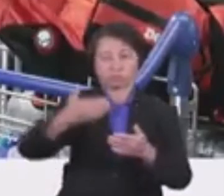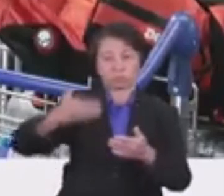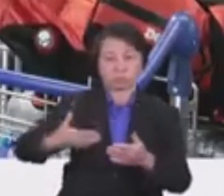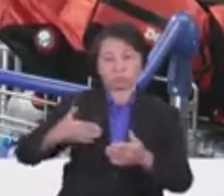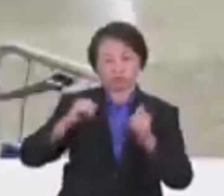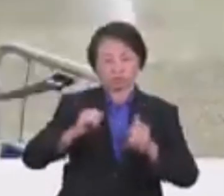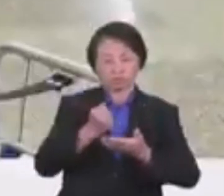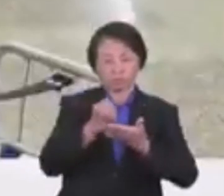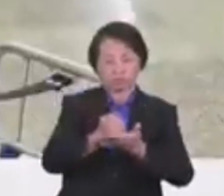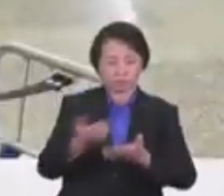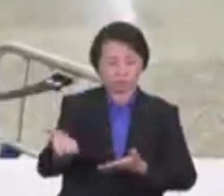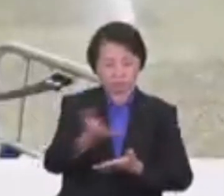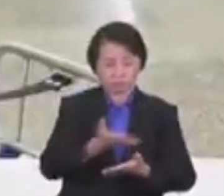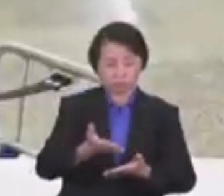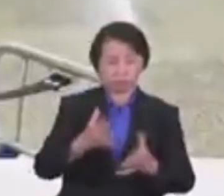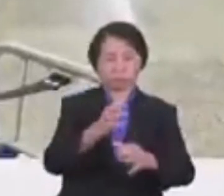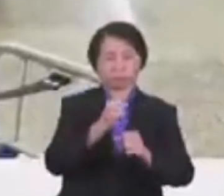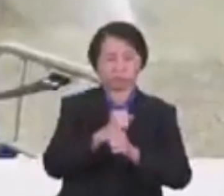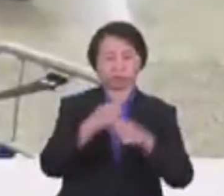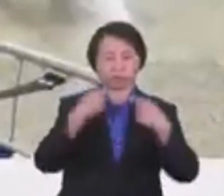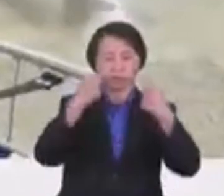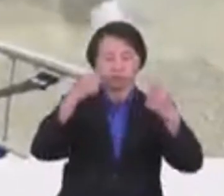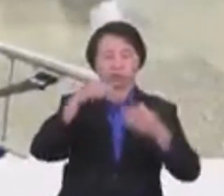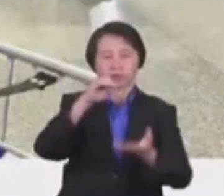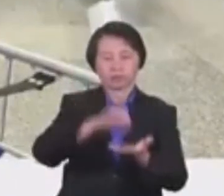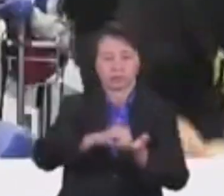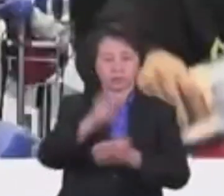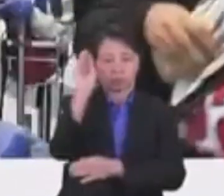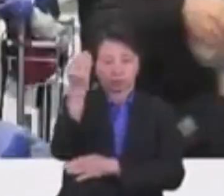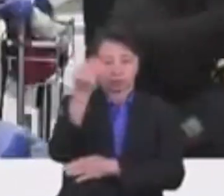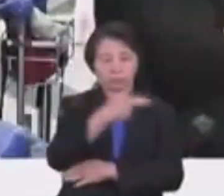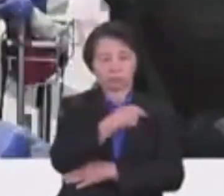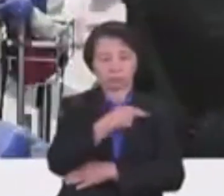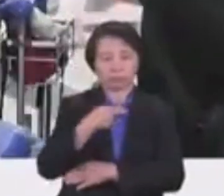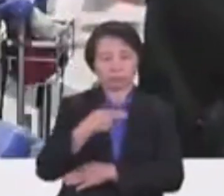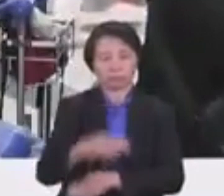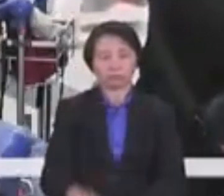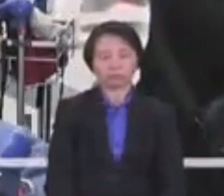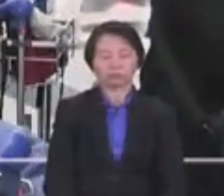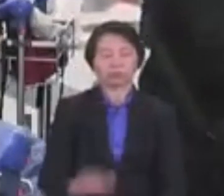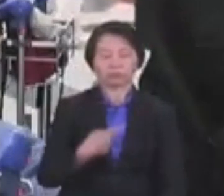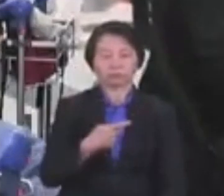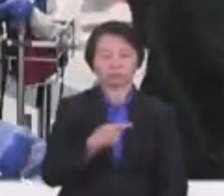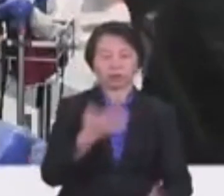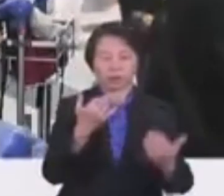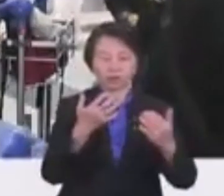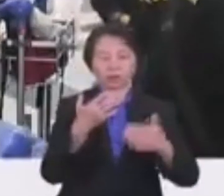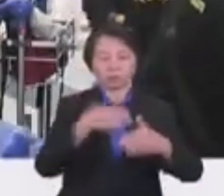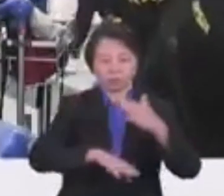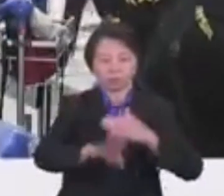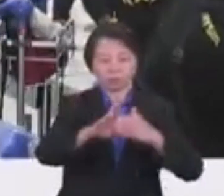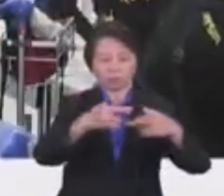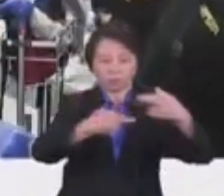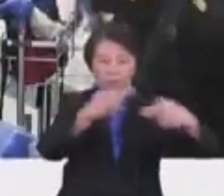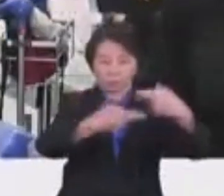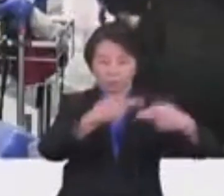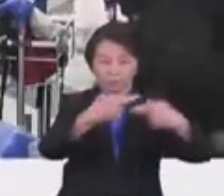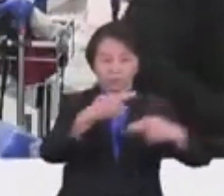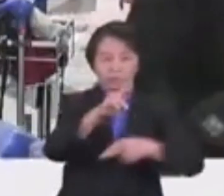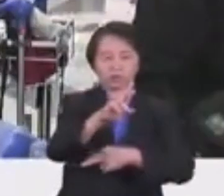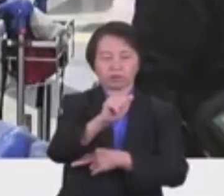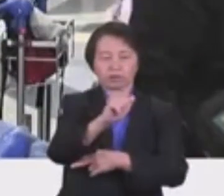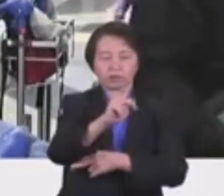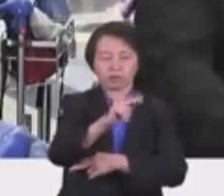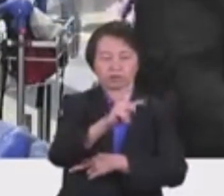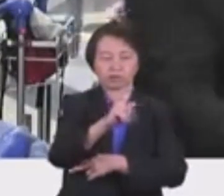mampu membantu mereka melakar kejayaan di Indonesia asal kita akan masuk dalam ranking list or English soft